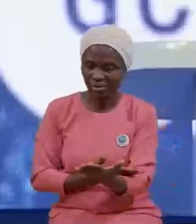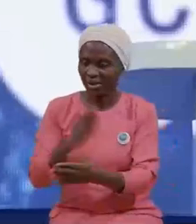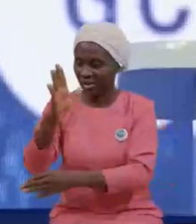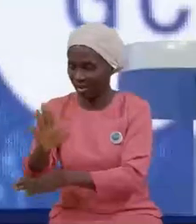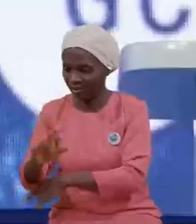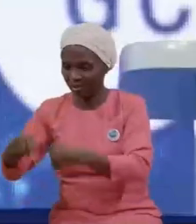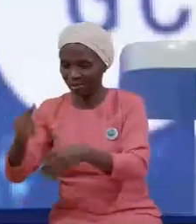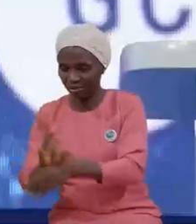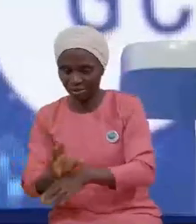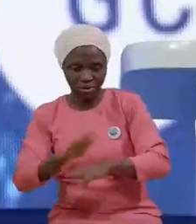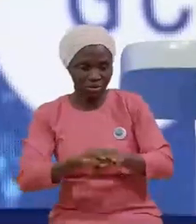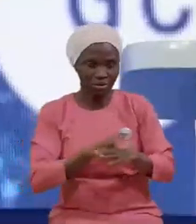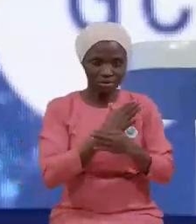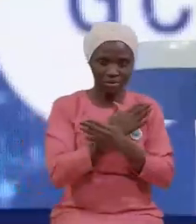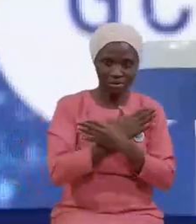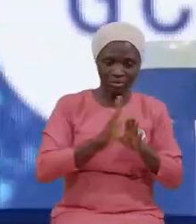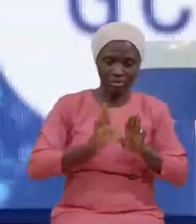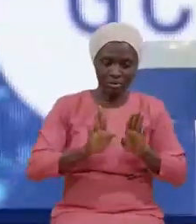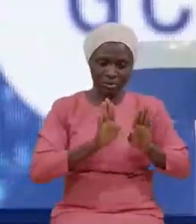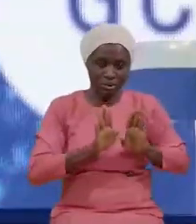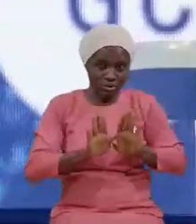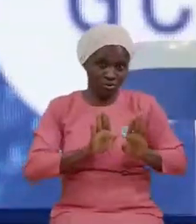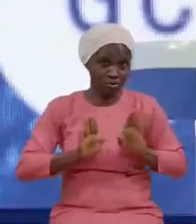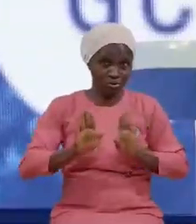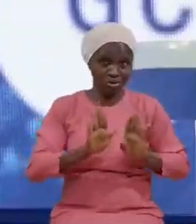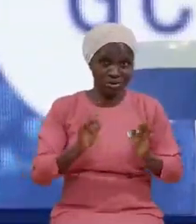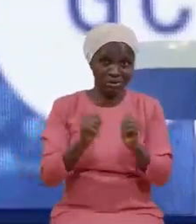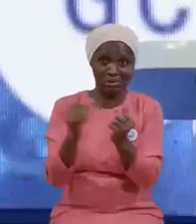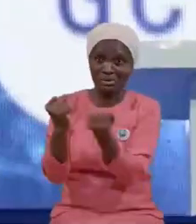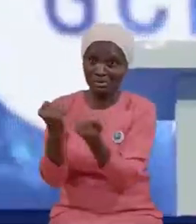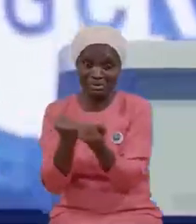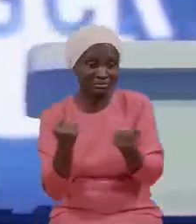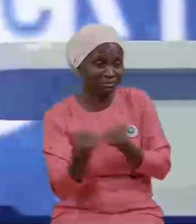ce même dimanche, nous nous bagarrons, nous sommes pleins de violence.